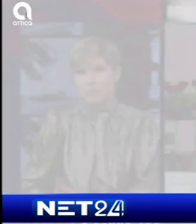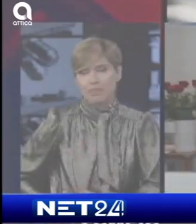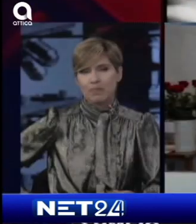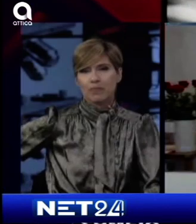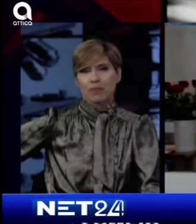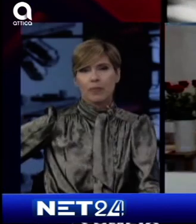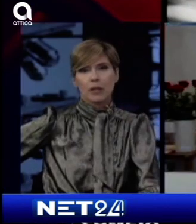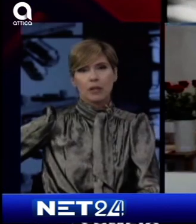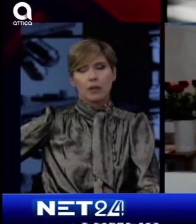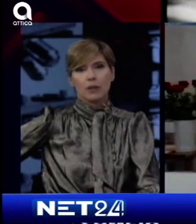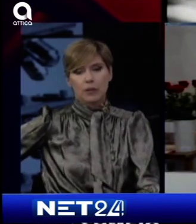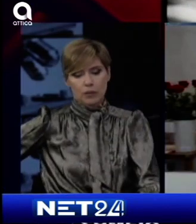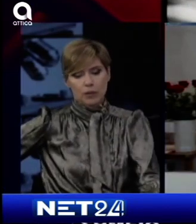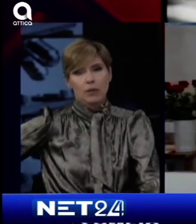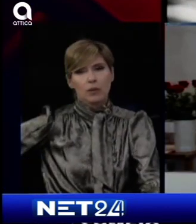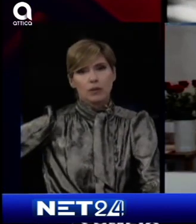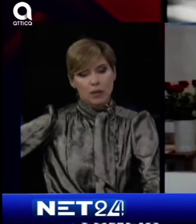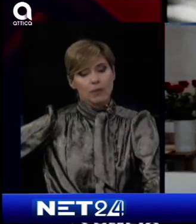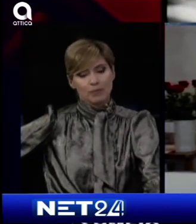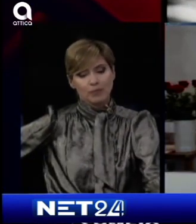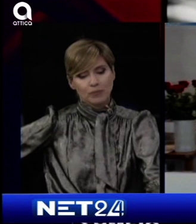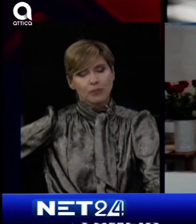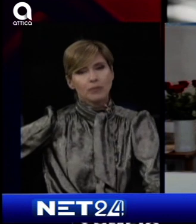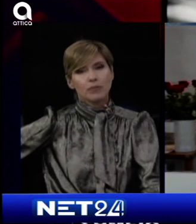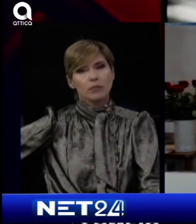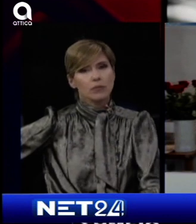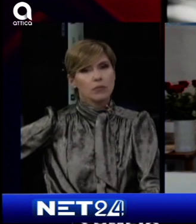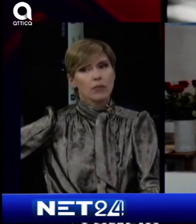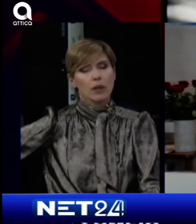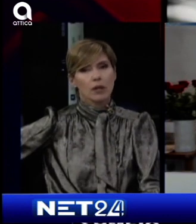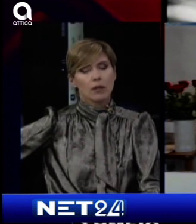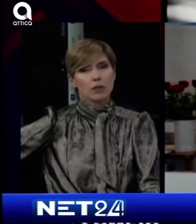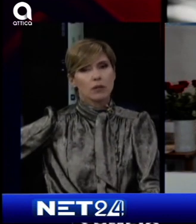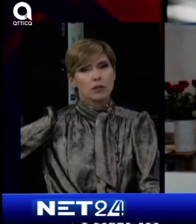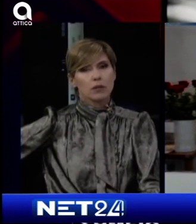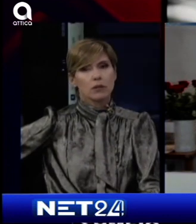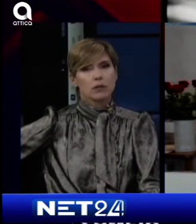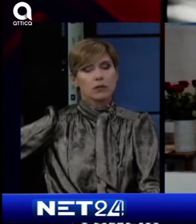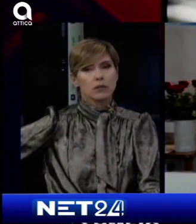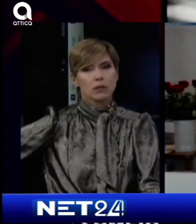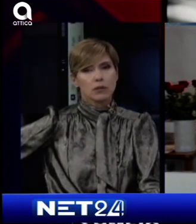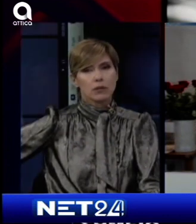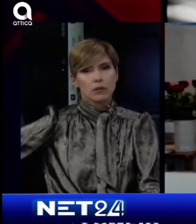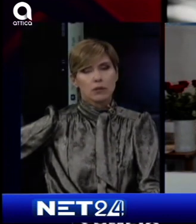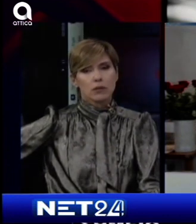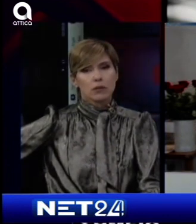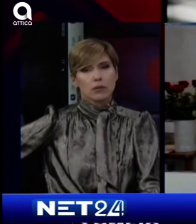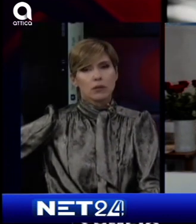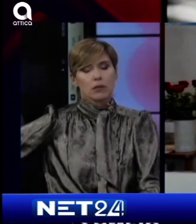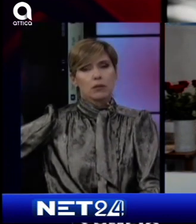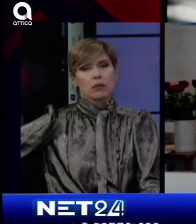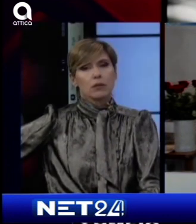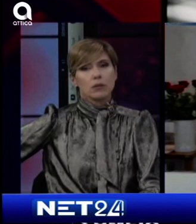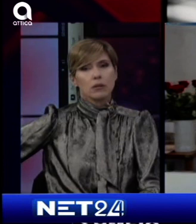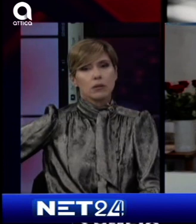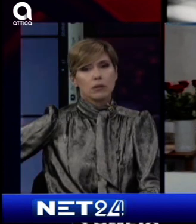ζωή. Μην καλλιεργούμε σε ευαισθήσεις. Ναι. Δεύτερο lockdown, μέσα στον ίδιο χρόνο και μετά από το